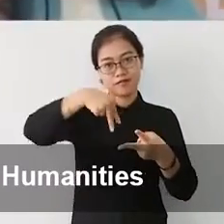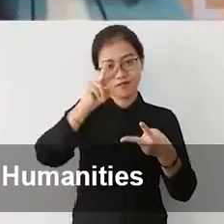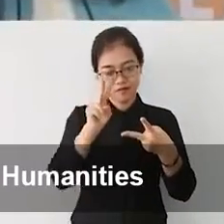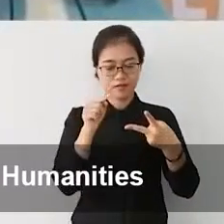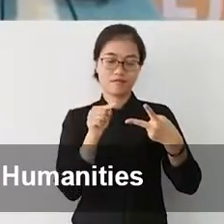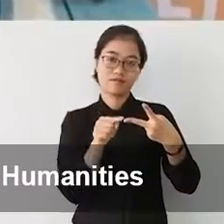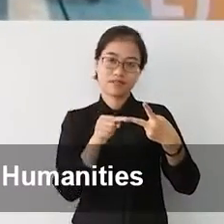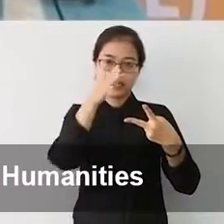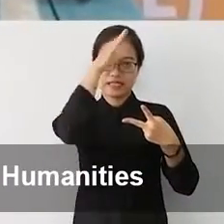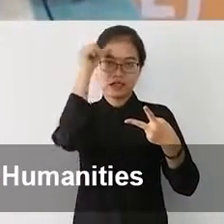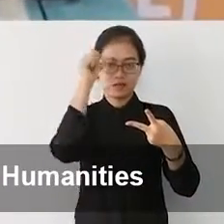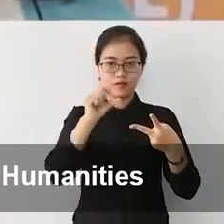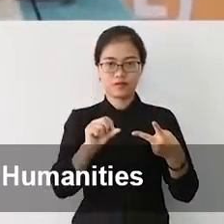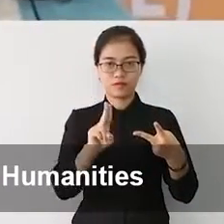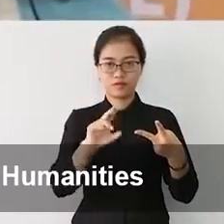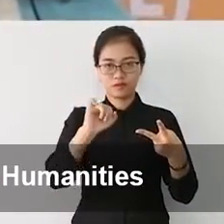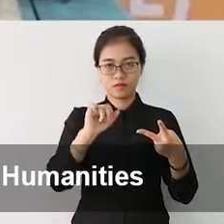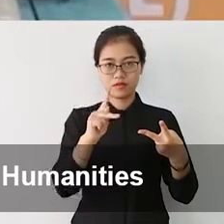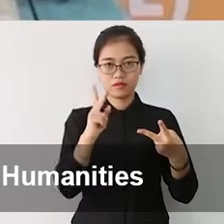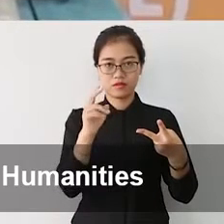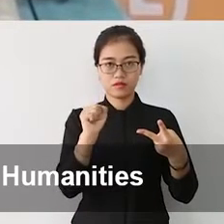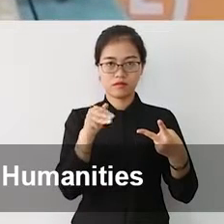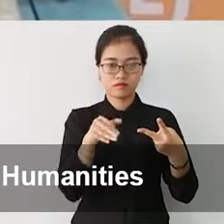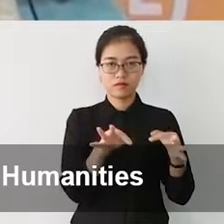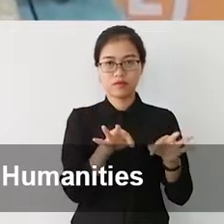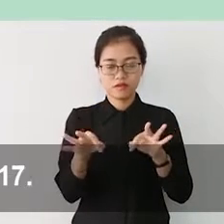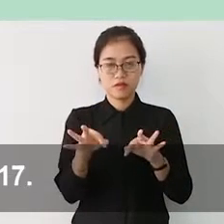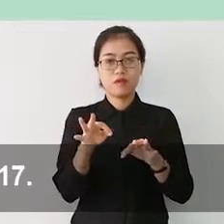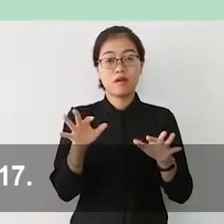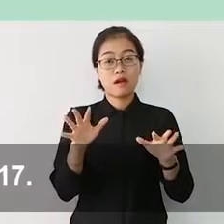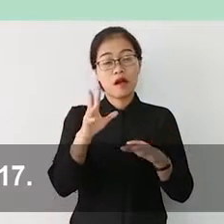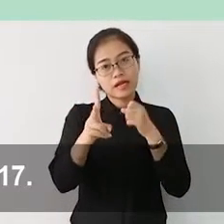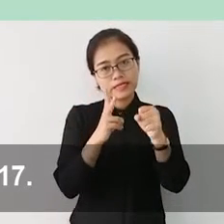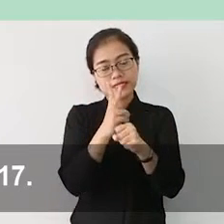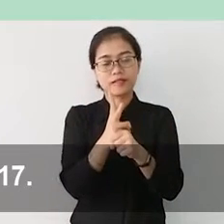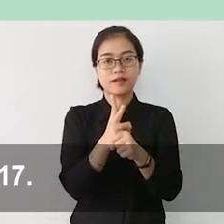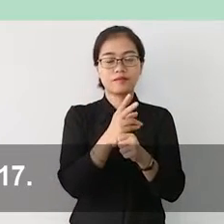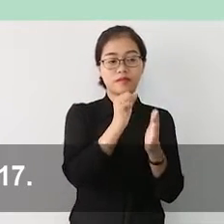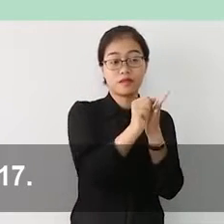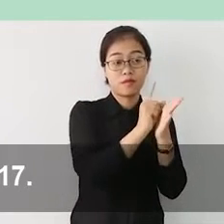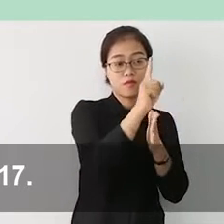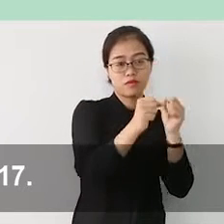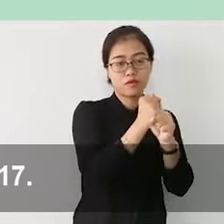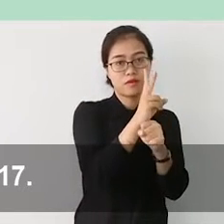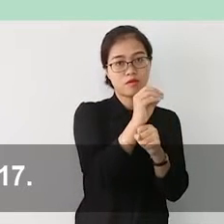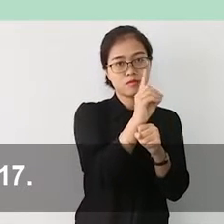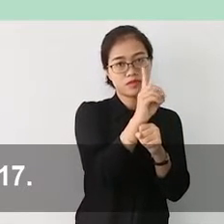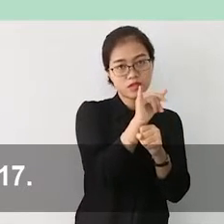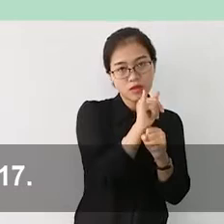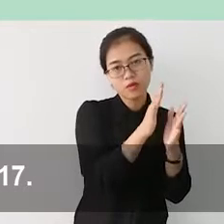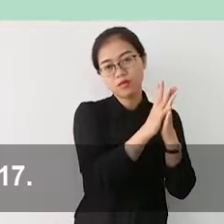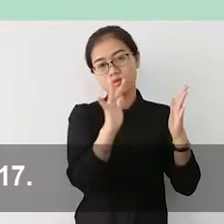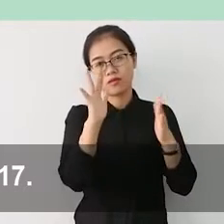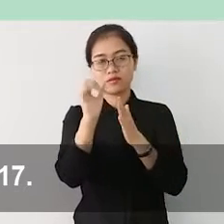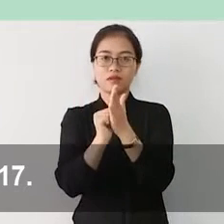thuộc Đại học Quốc gia Thành phố Hồ Chí Minh và Đại học Sư phạm Thành phố Hồ Chí Minh trong thời gian 2 năm từ tháng 1 năm 2016